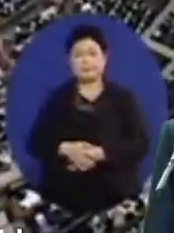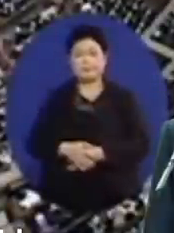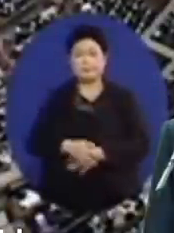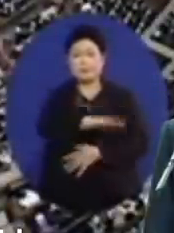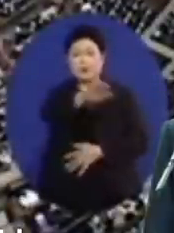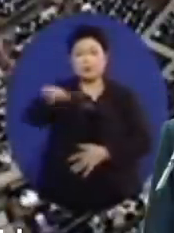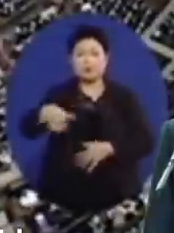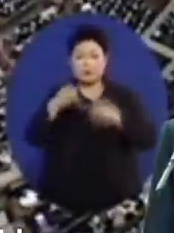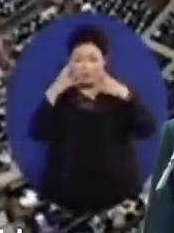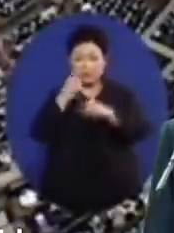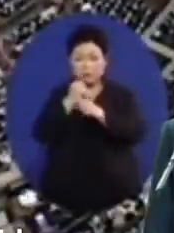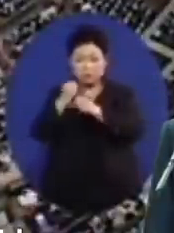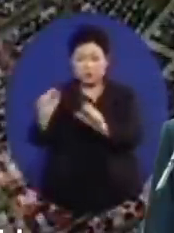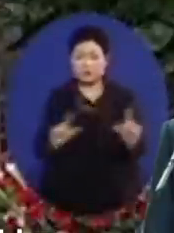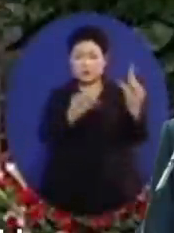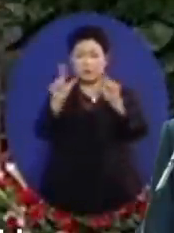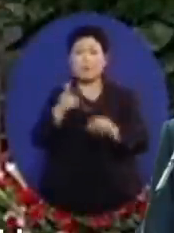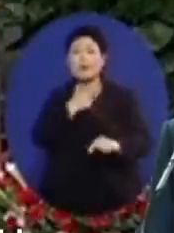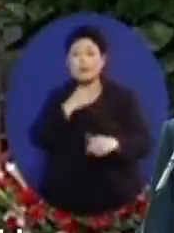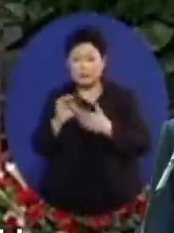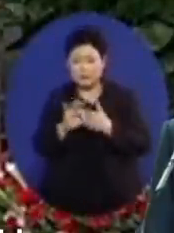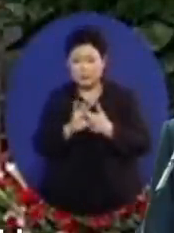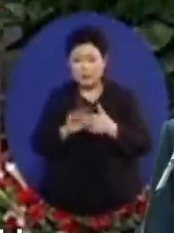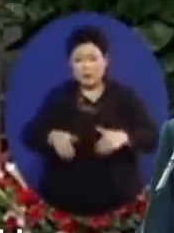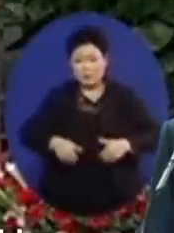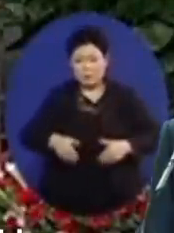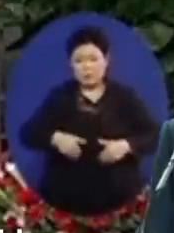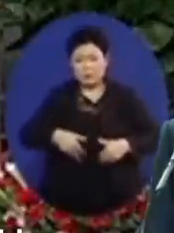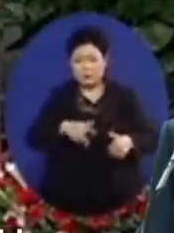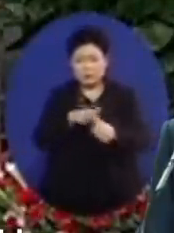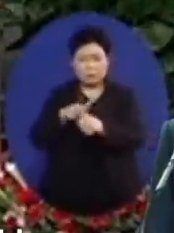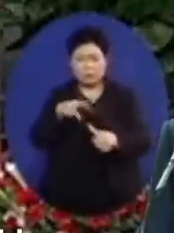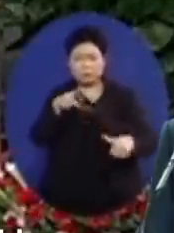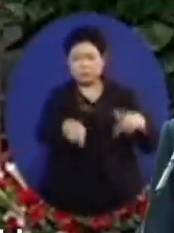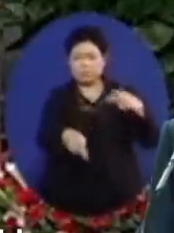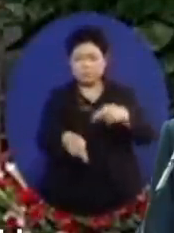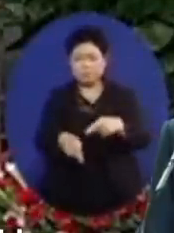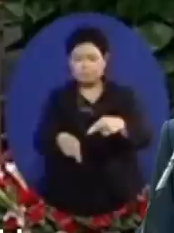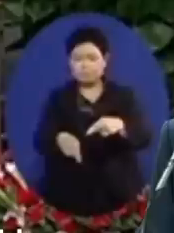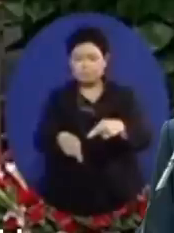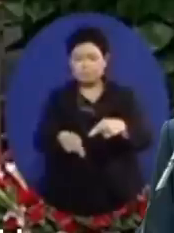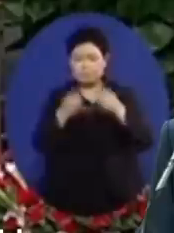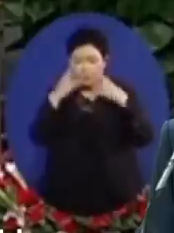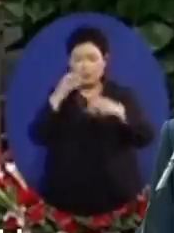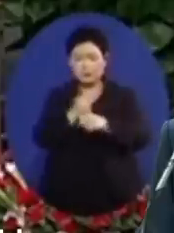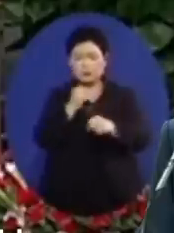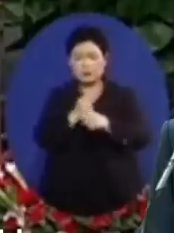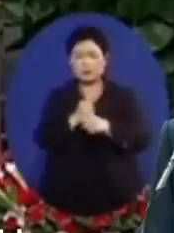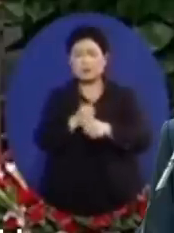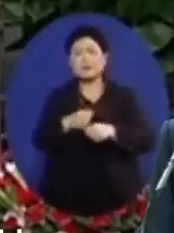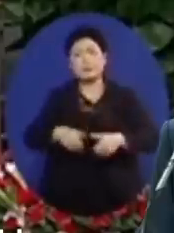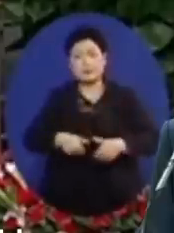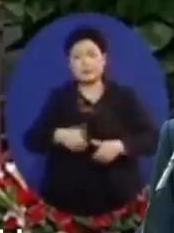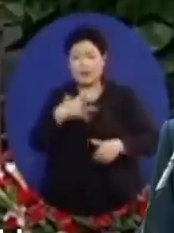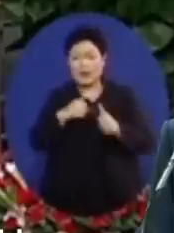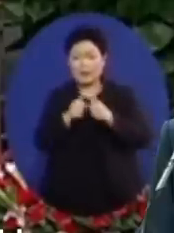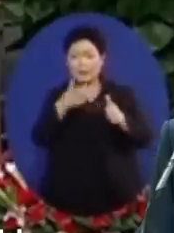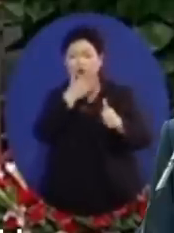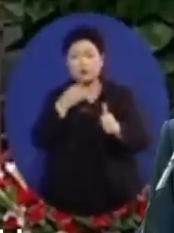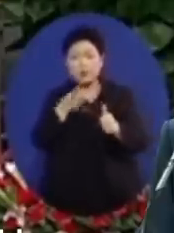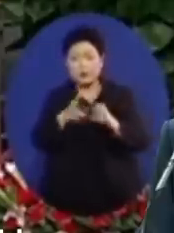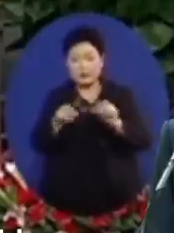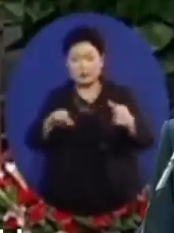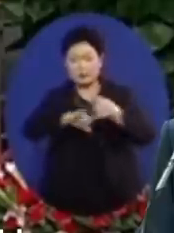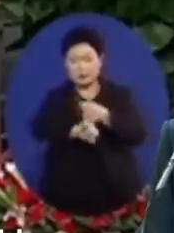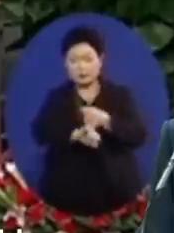우리가 창조적인 삶을 살기 위해서는 불필요한 정보를 끊고 창조적 단절이 필요한 것입니다. 하나님께서 아브라함에게 축복의 땅을